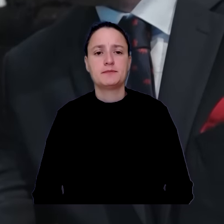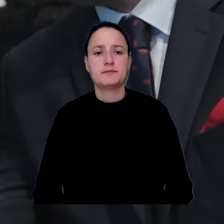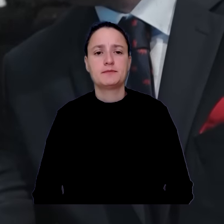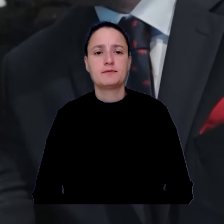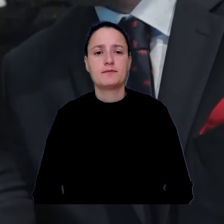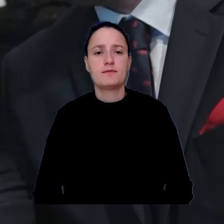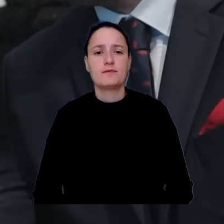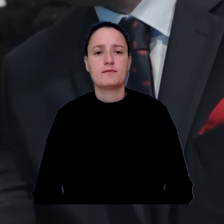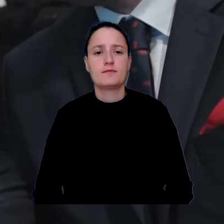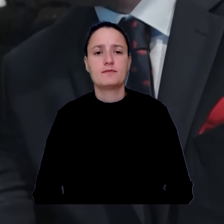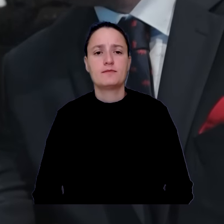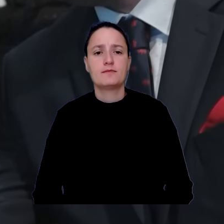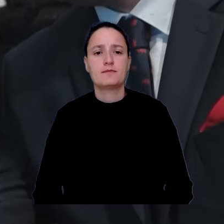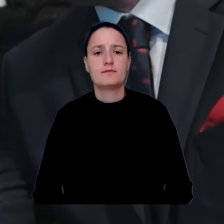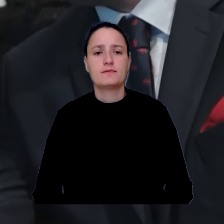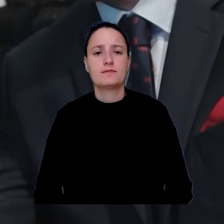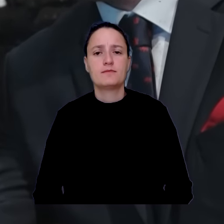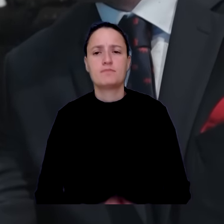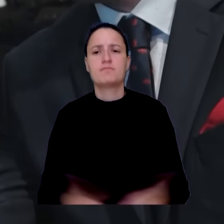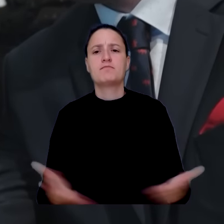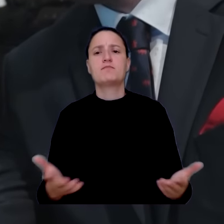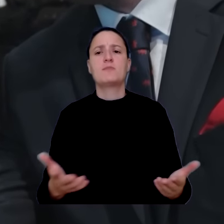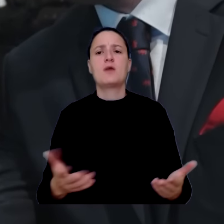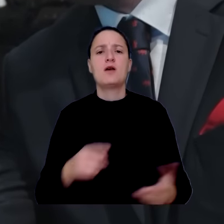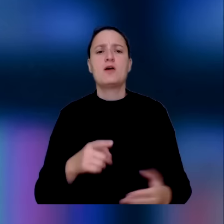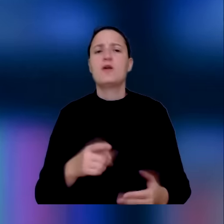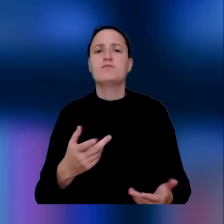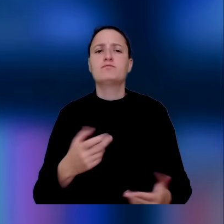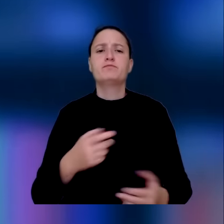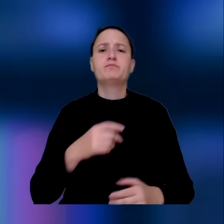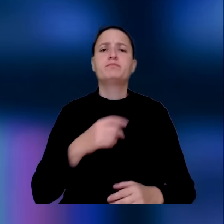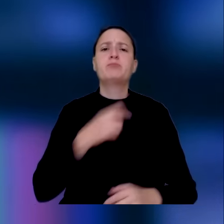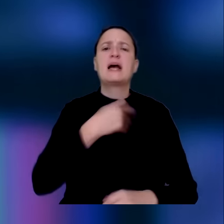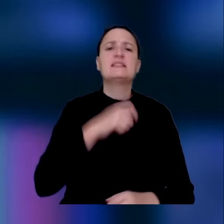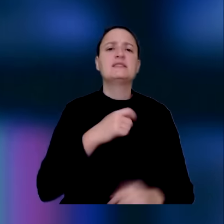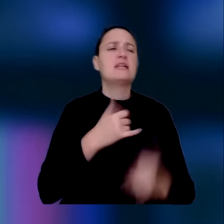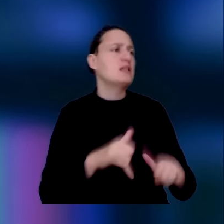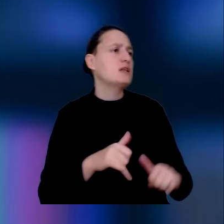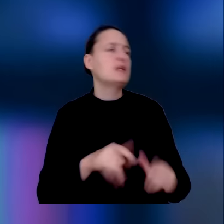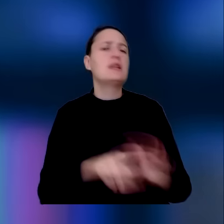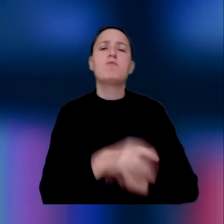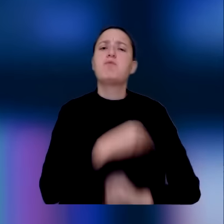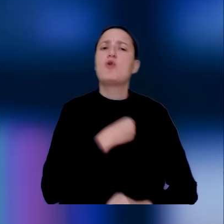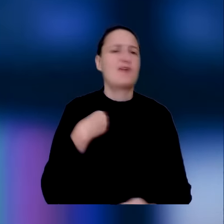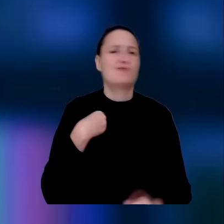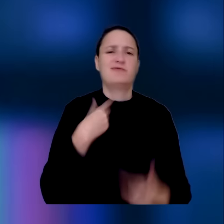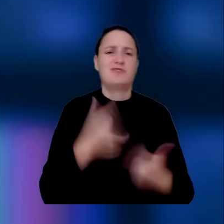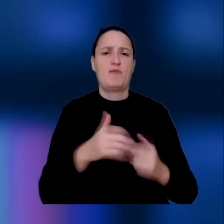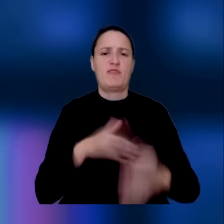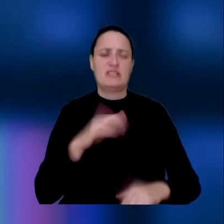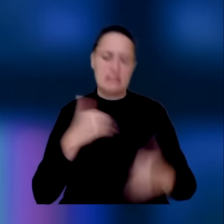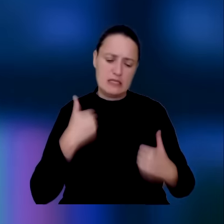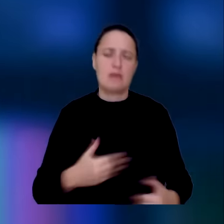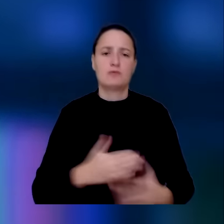that said she worked at McDonald's. Żaden prezydent nie zrobił więcej dla Polaków. Ekskluzywny wywiad Michała Rochonia z Donaldem Trumpem